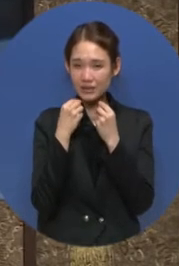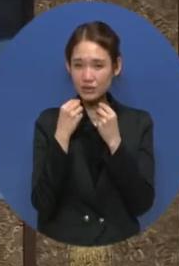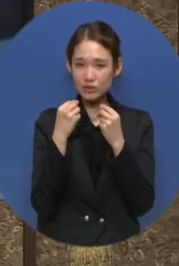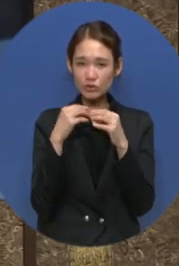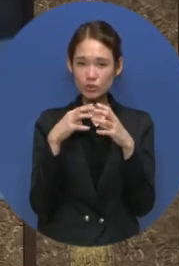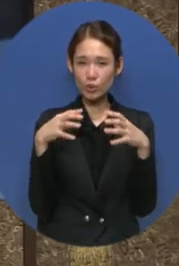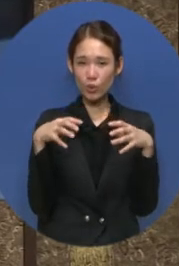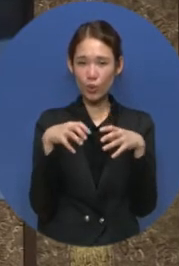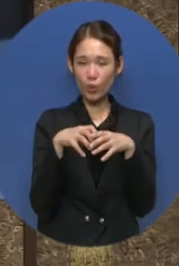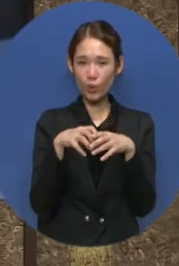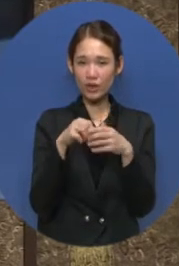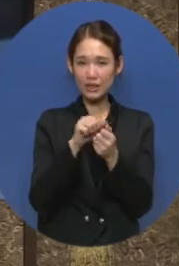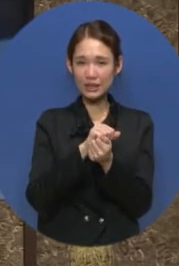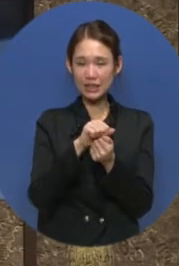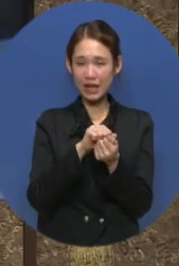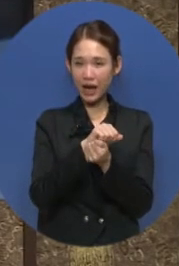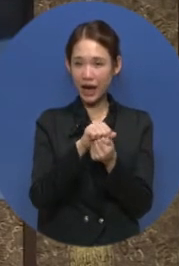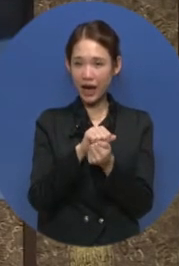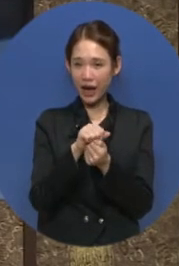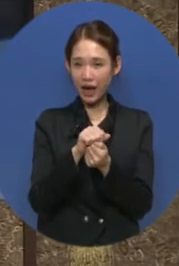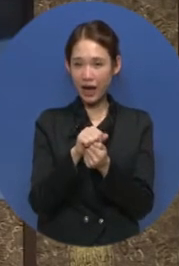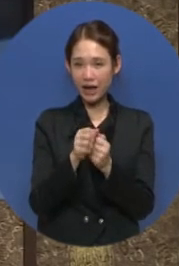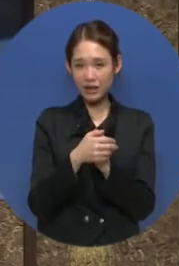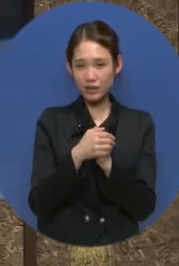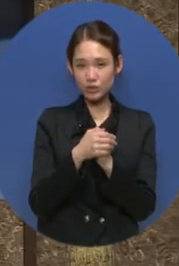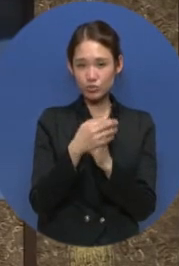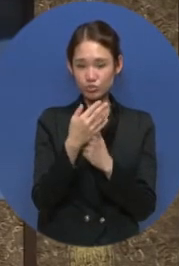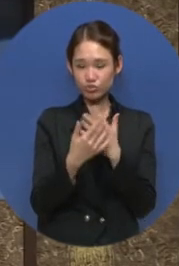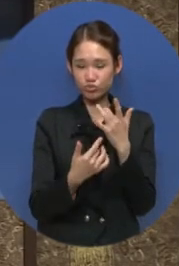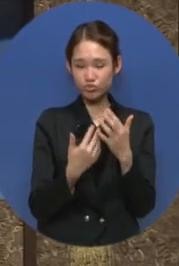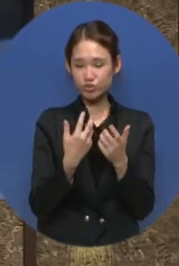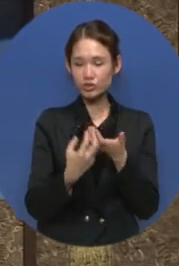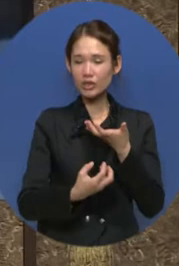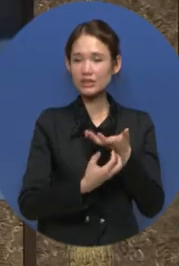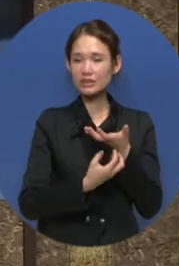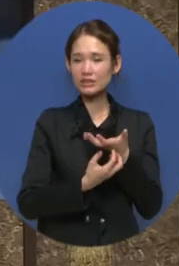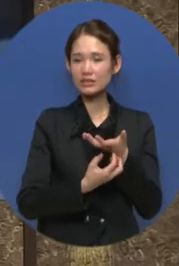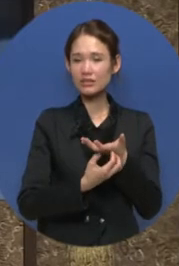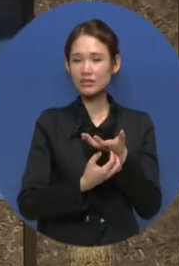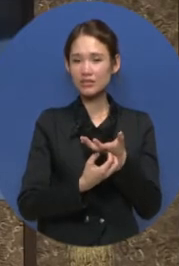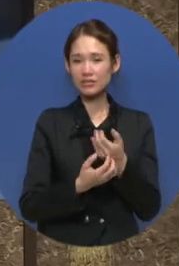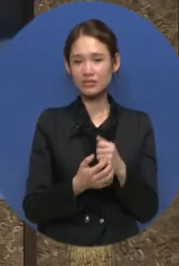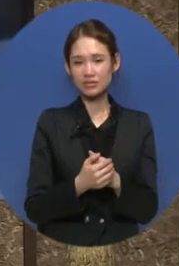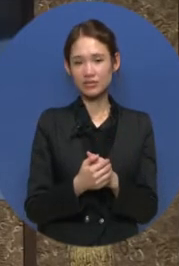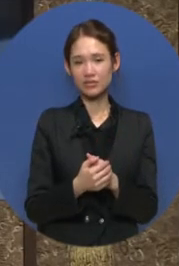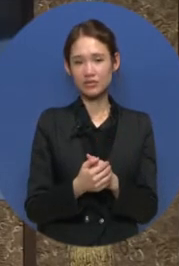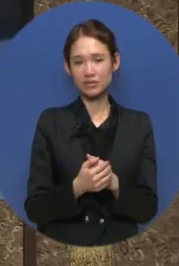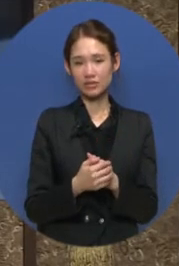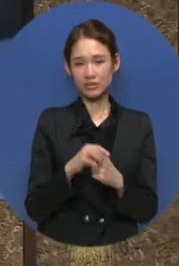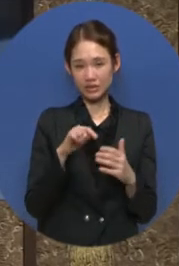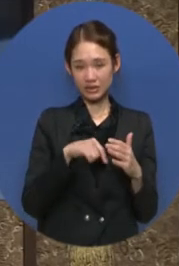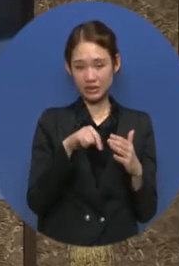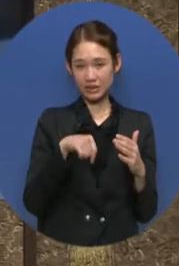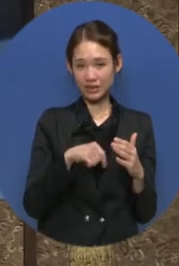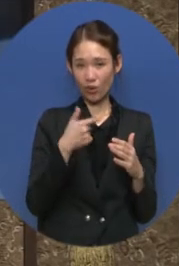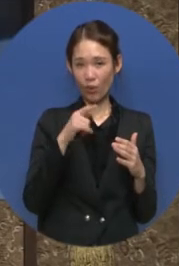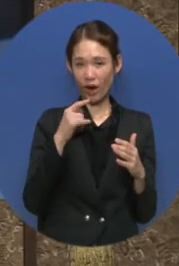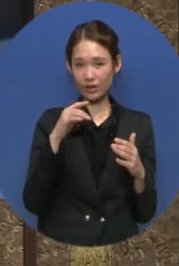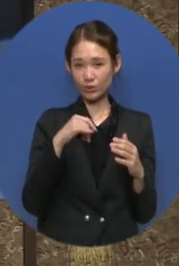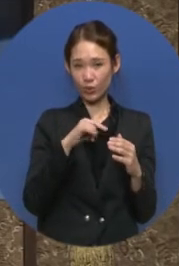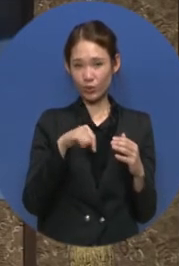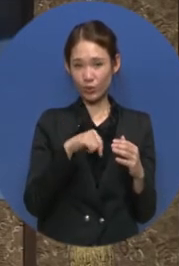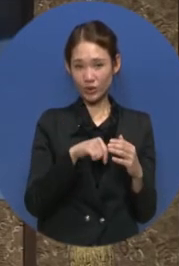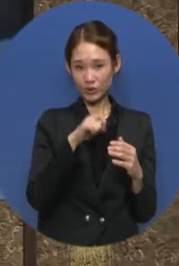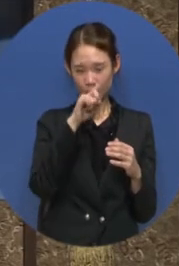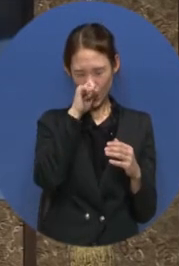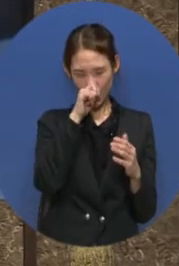막 그 갈아가지고 그것도 이제 이렇게 불에 익혀가지고 네. 그 안에 황토 속에는 또